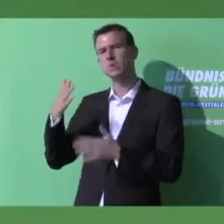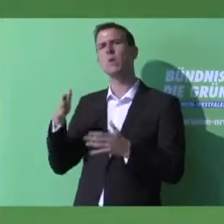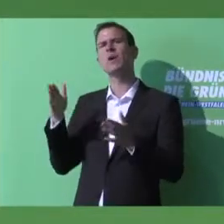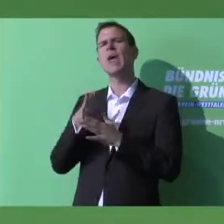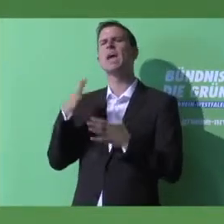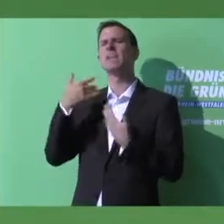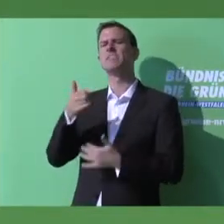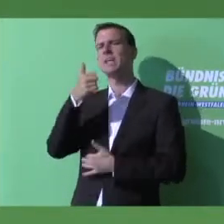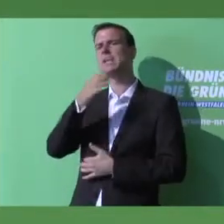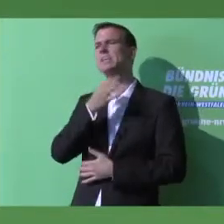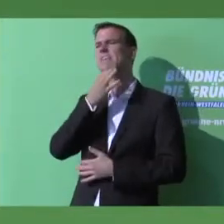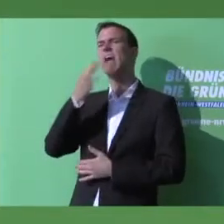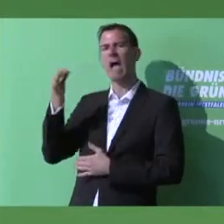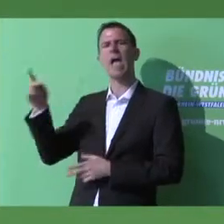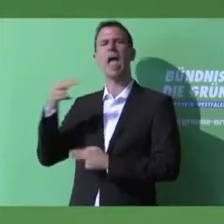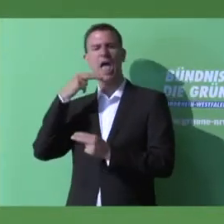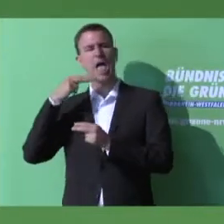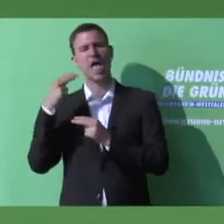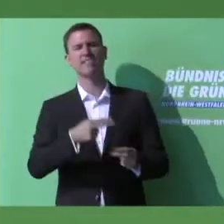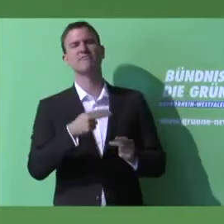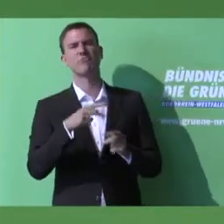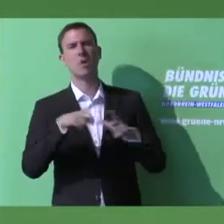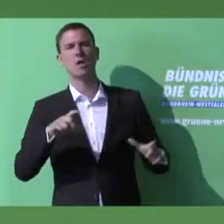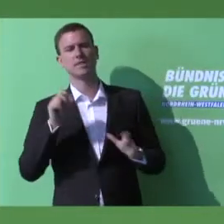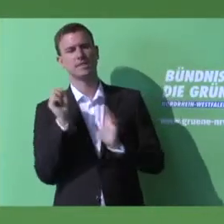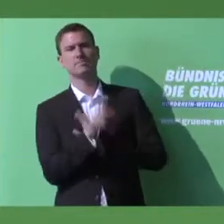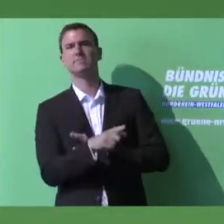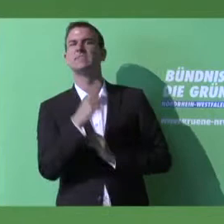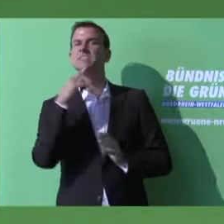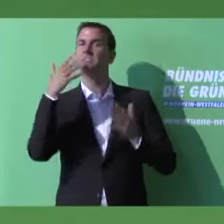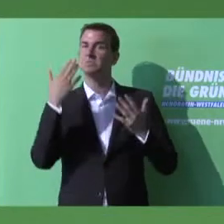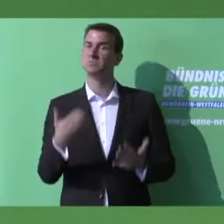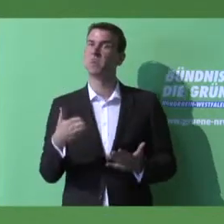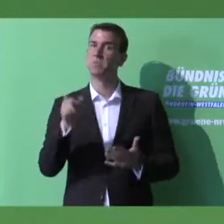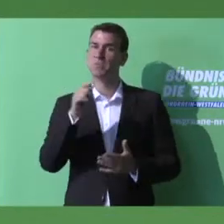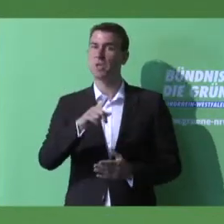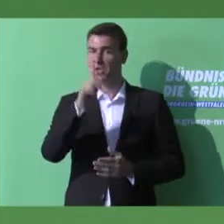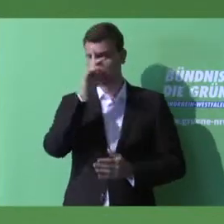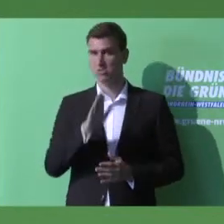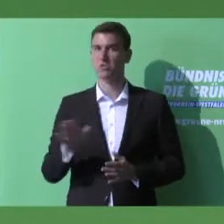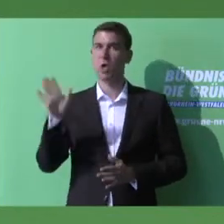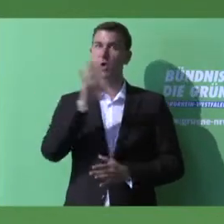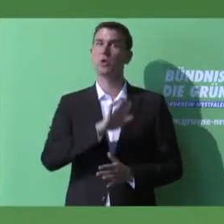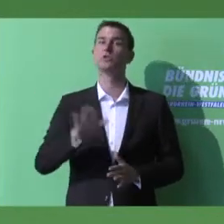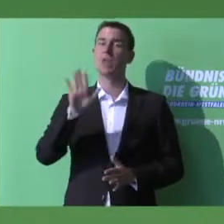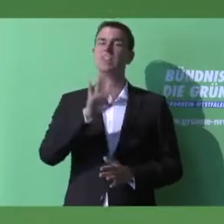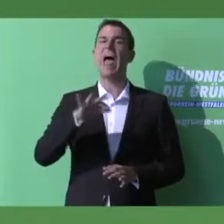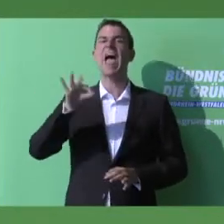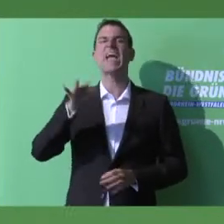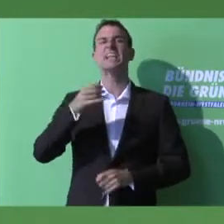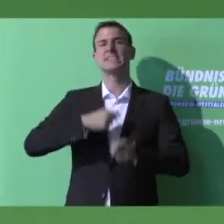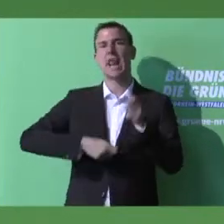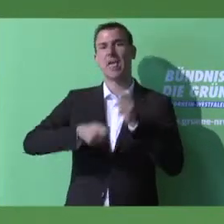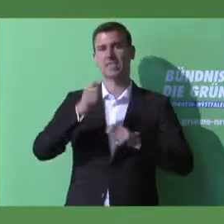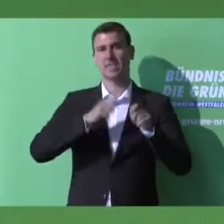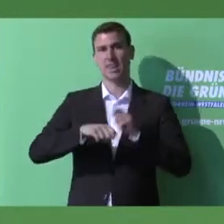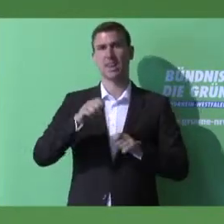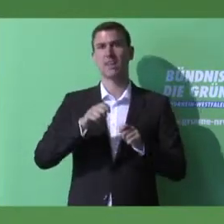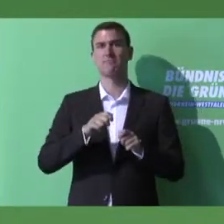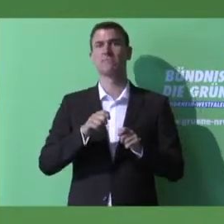Kleine Anfrage erklärt hat, dass alleine im deutschen Einzelhandel